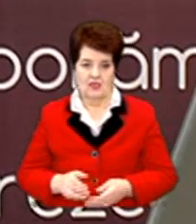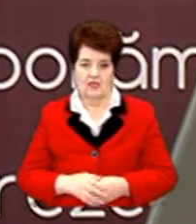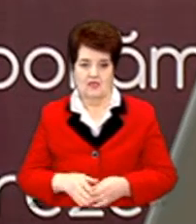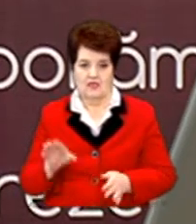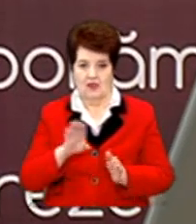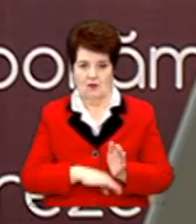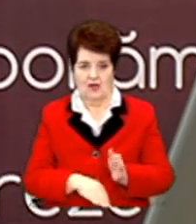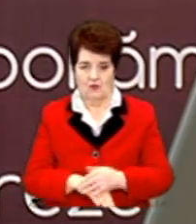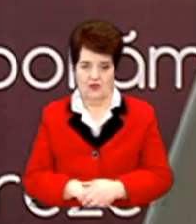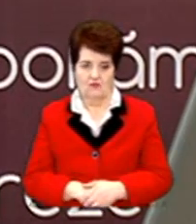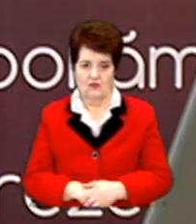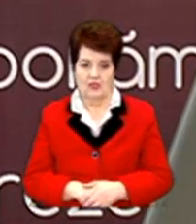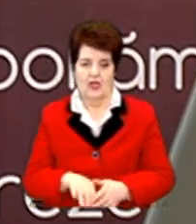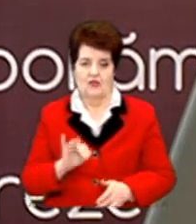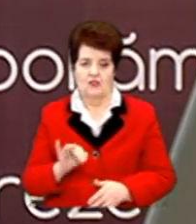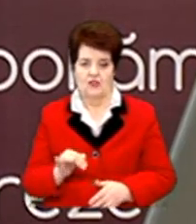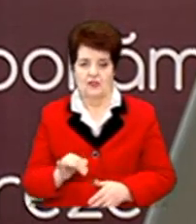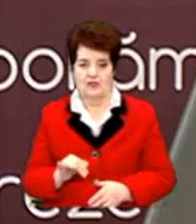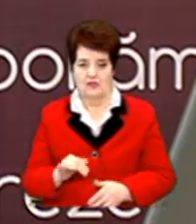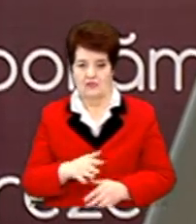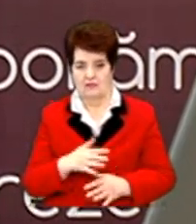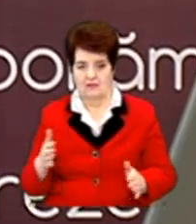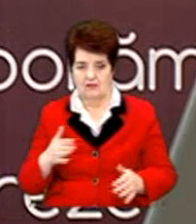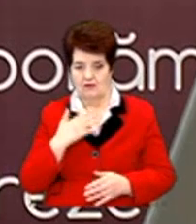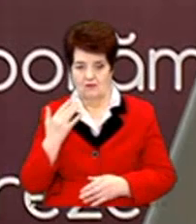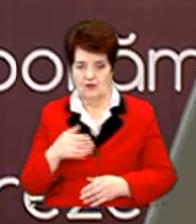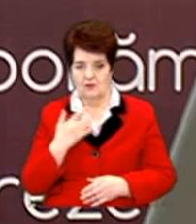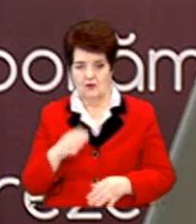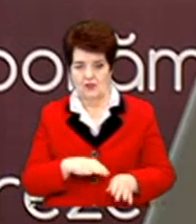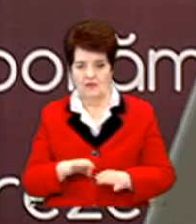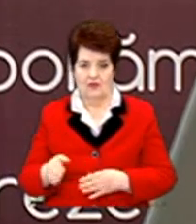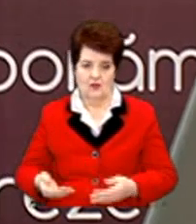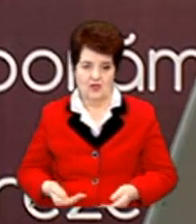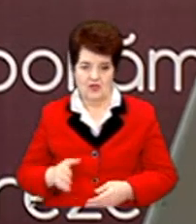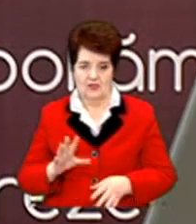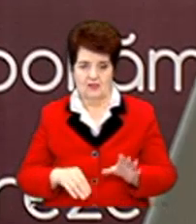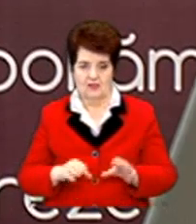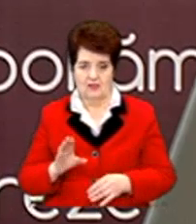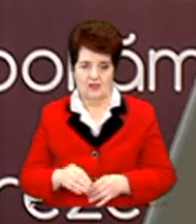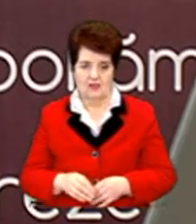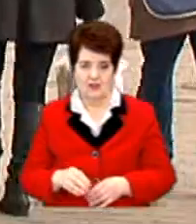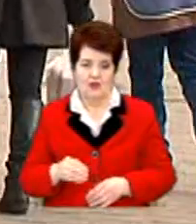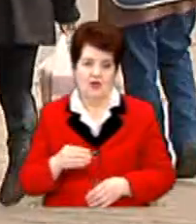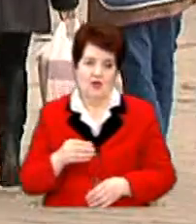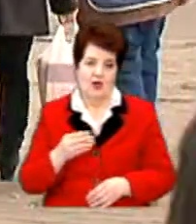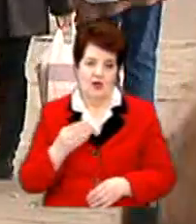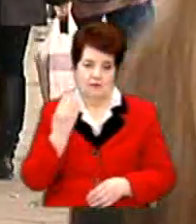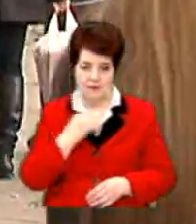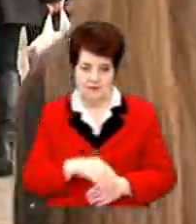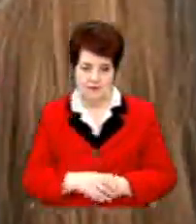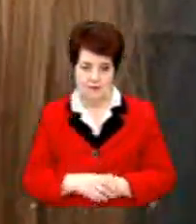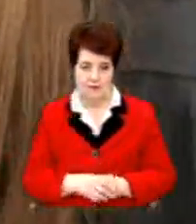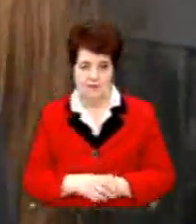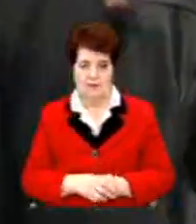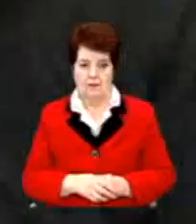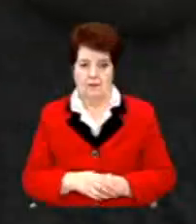înrăutățit, deși o bună parte din populație consideră că nivelul lor de trai chiar a devenit mai bun. Ponderea celor care au spus